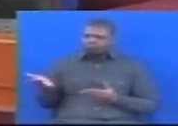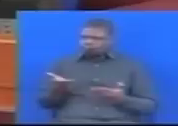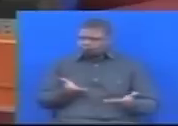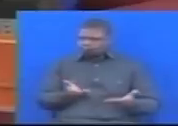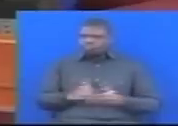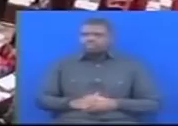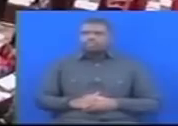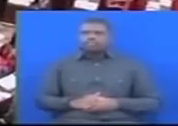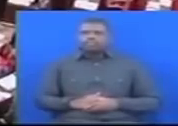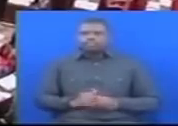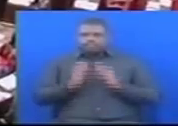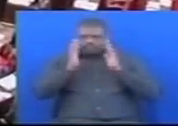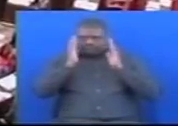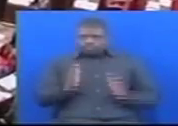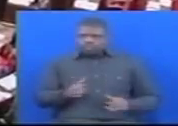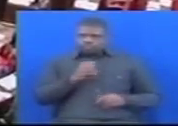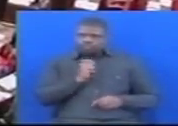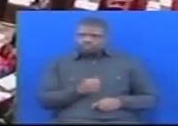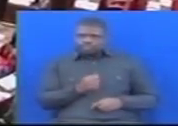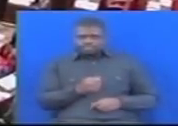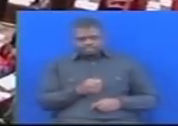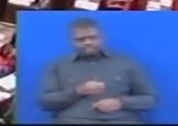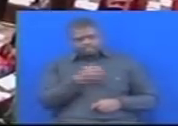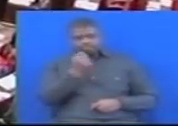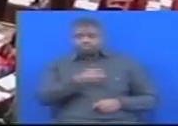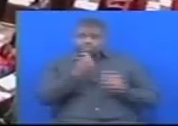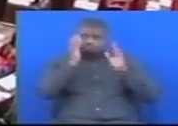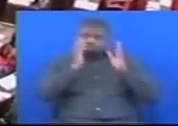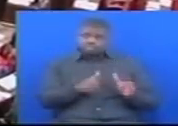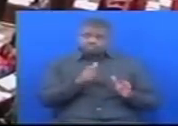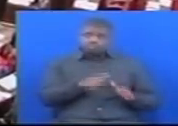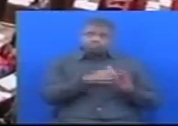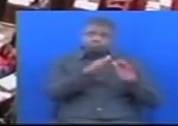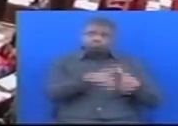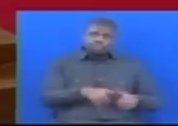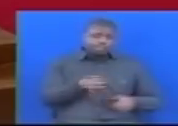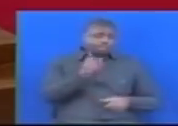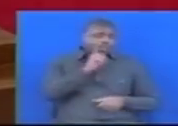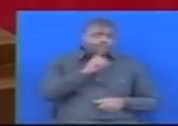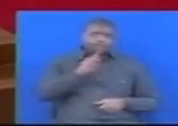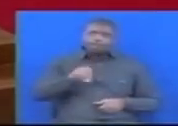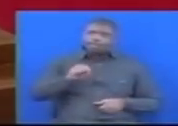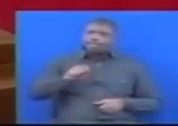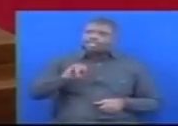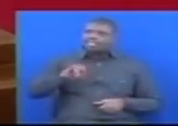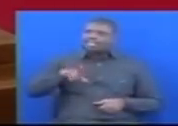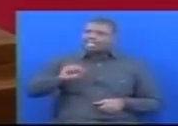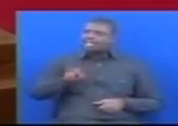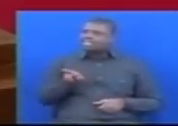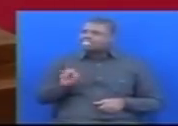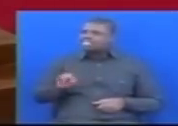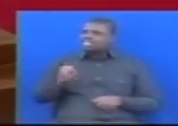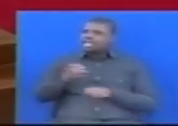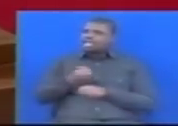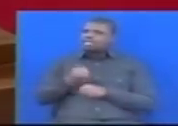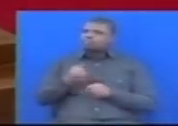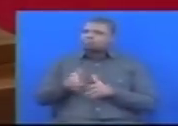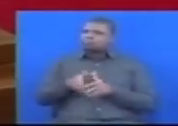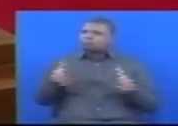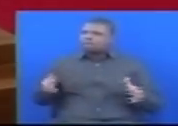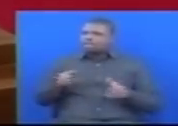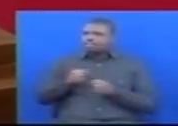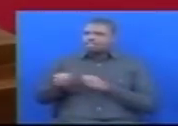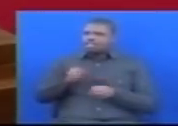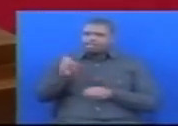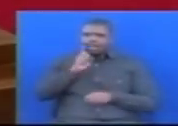ya waziri wa maji nipende kumpongeza mheshimiwa mbunge mamangu mama Kilagi kwa kazi kubwa anaoifanya kuwapigania wakina mama wa